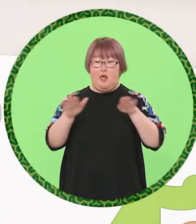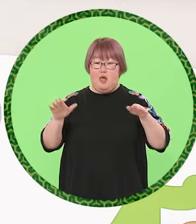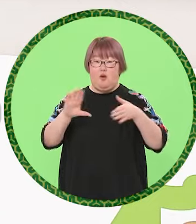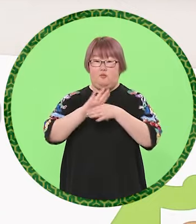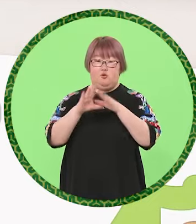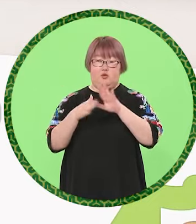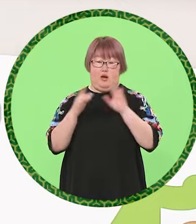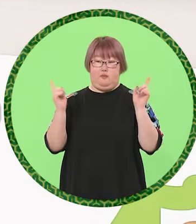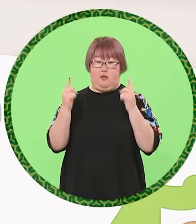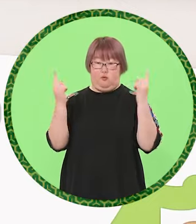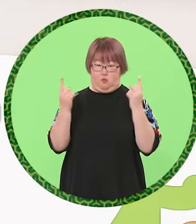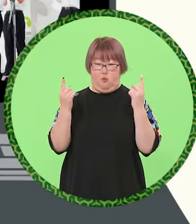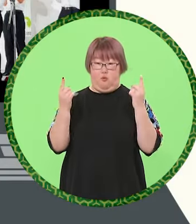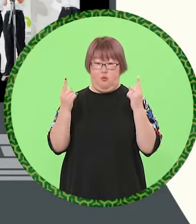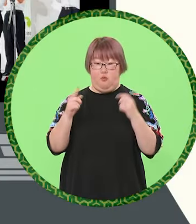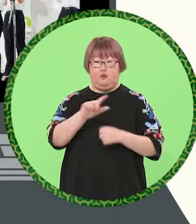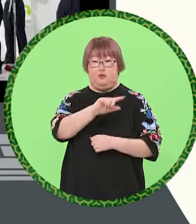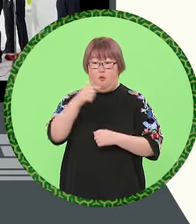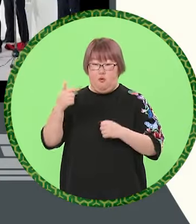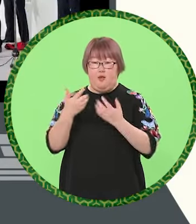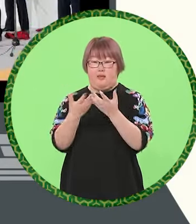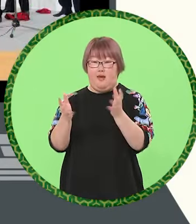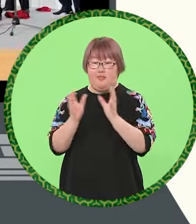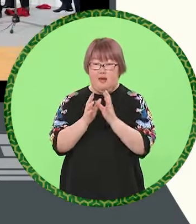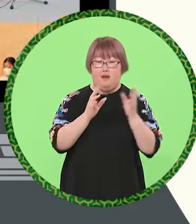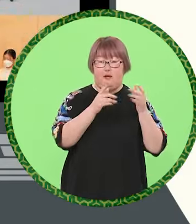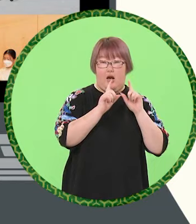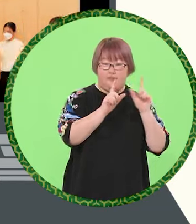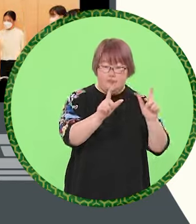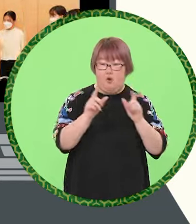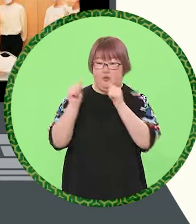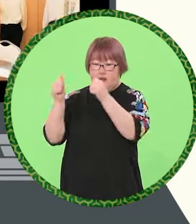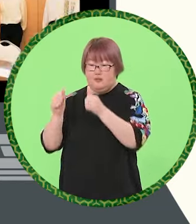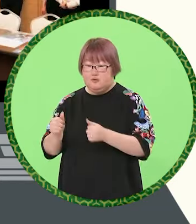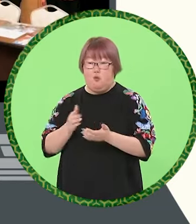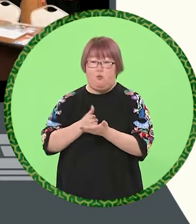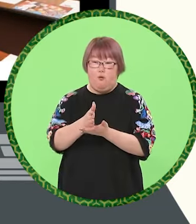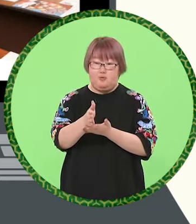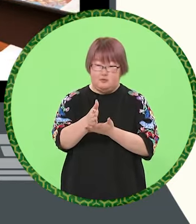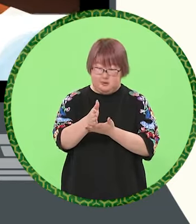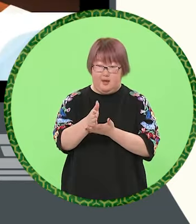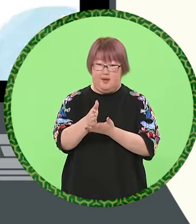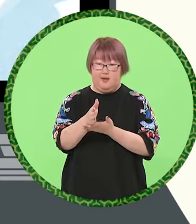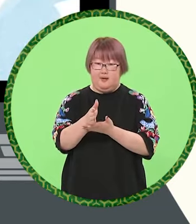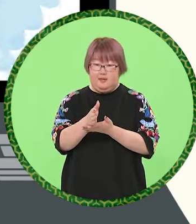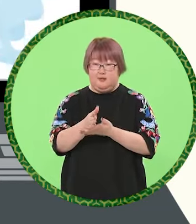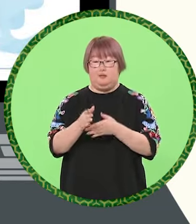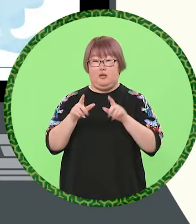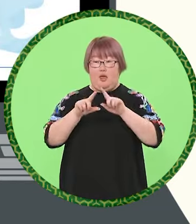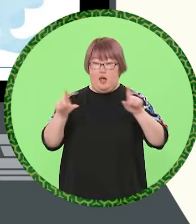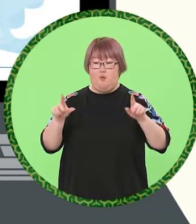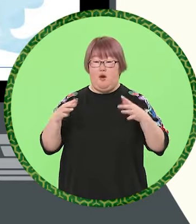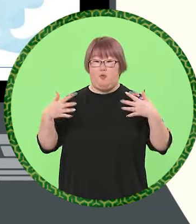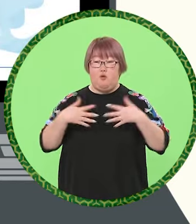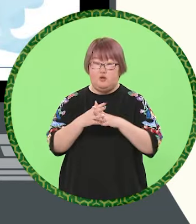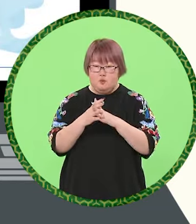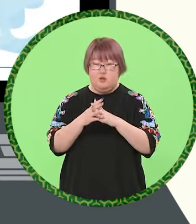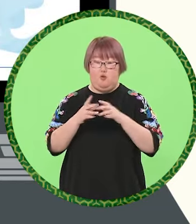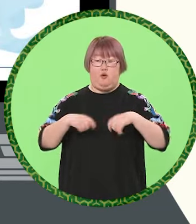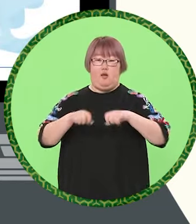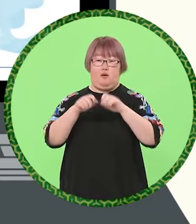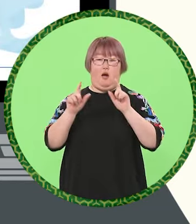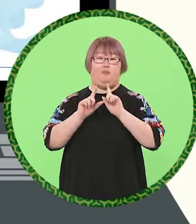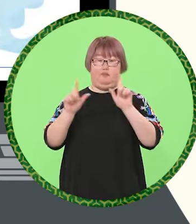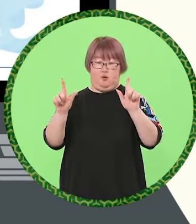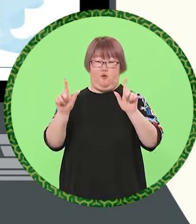民平和文化イベントです。さまざまな団体がステージ発表や展示を通して日頃の平和への取り組みの